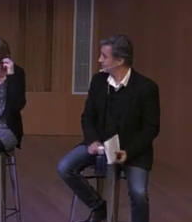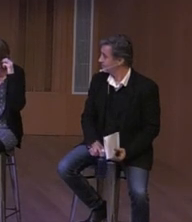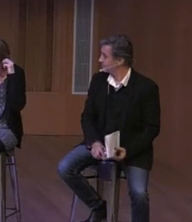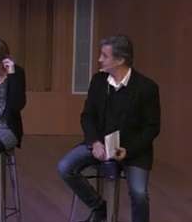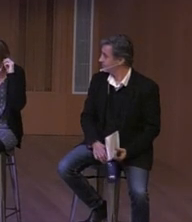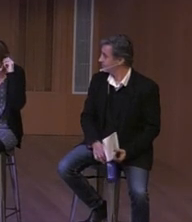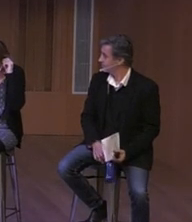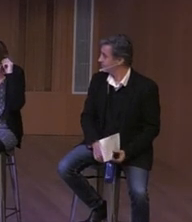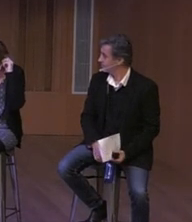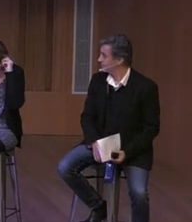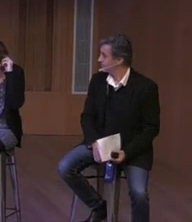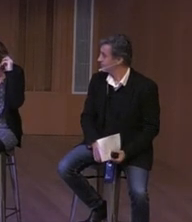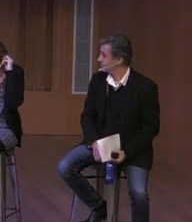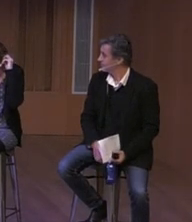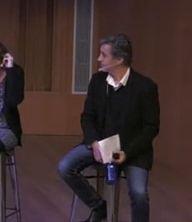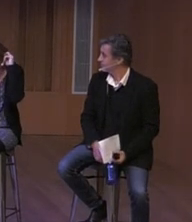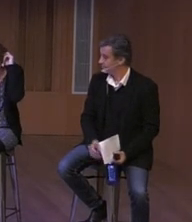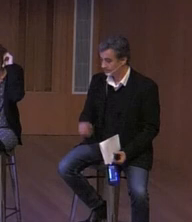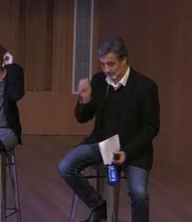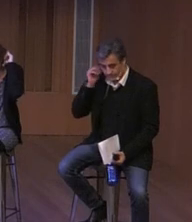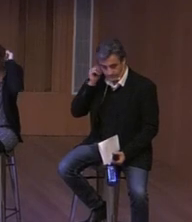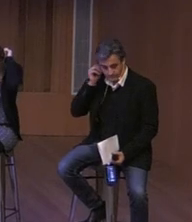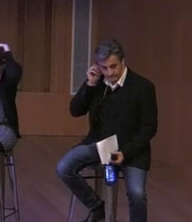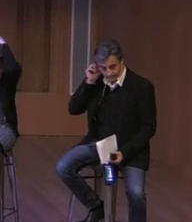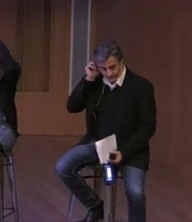arribar els seus dubtes tant a l'Oficina de Soterrament com a